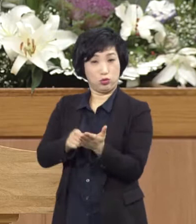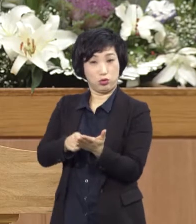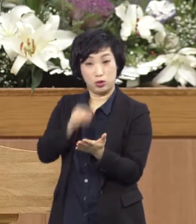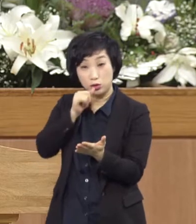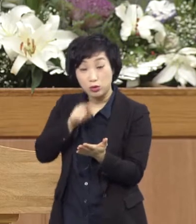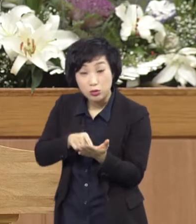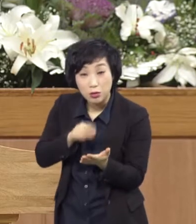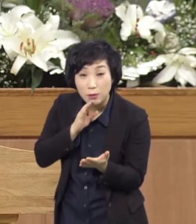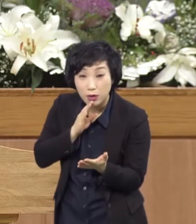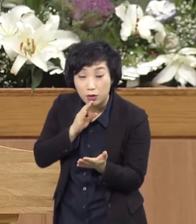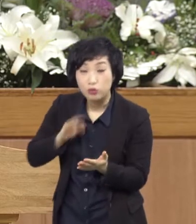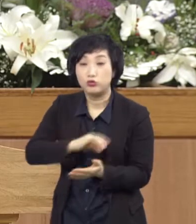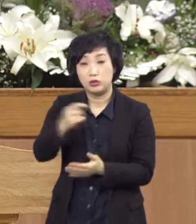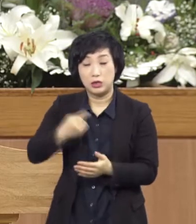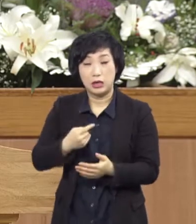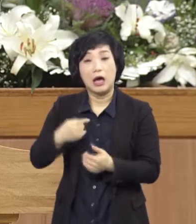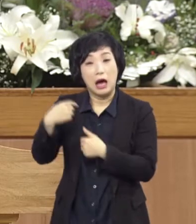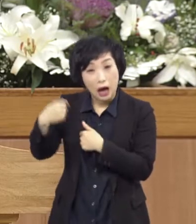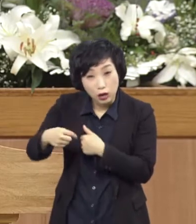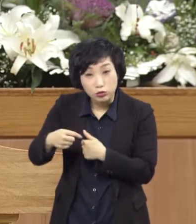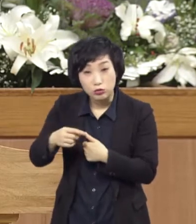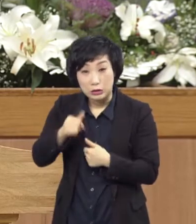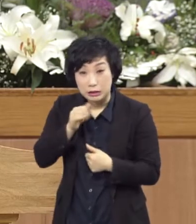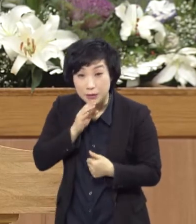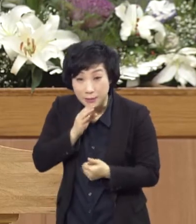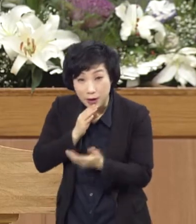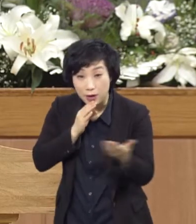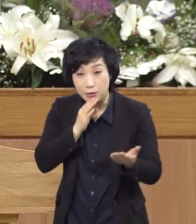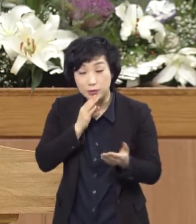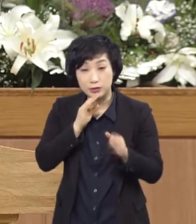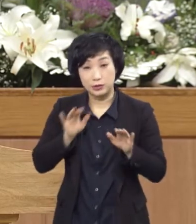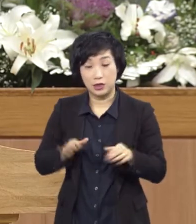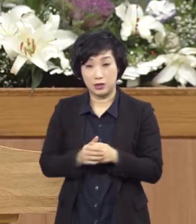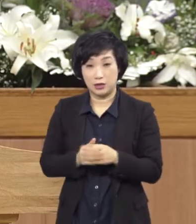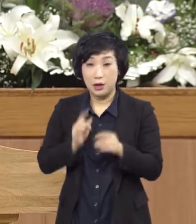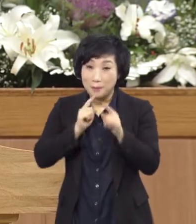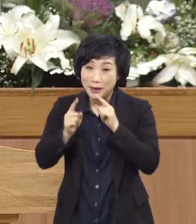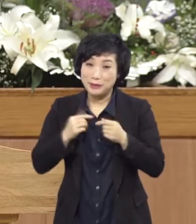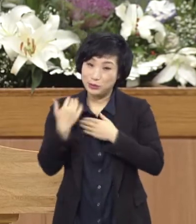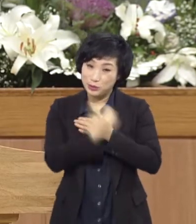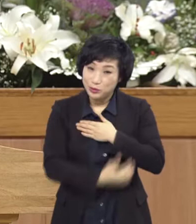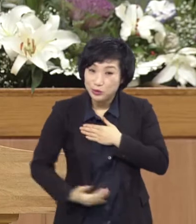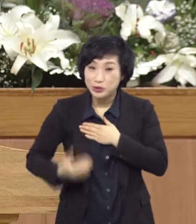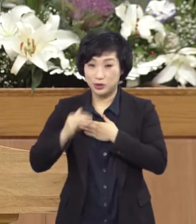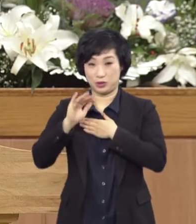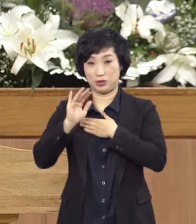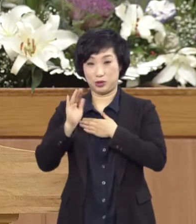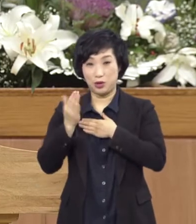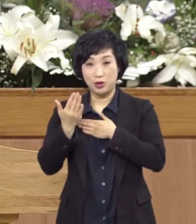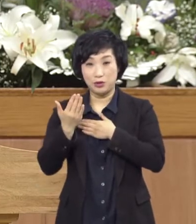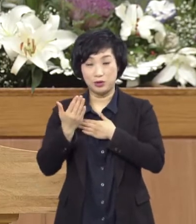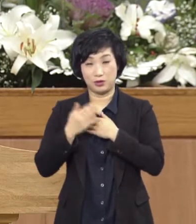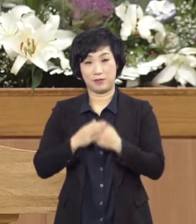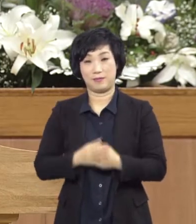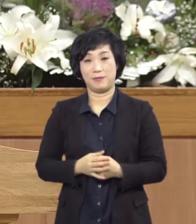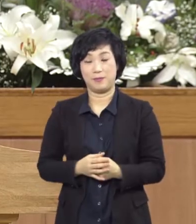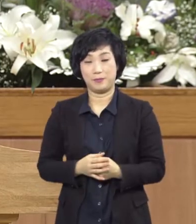통해서 우리에게 깨닫고 일러주시고 말씀이 육신이